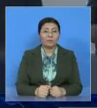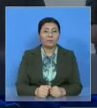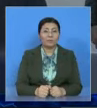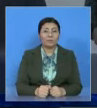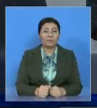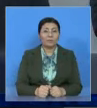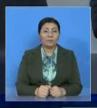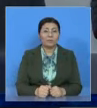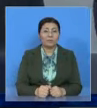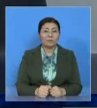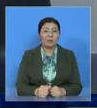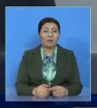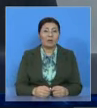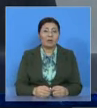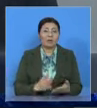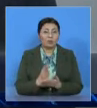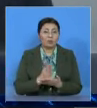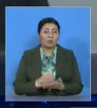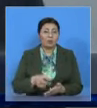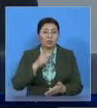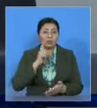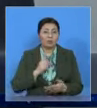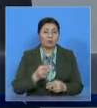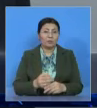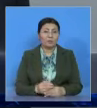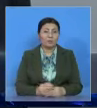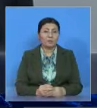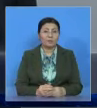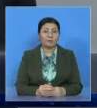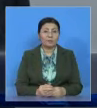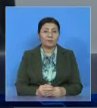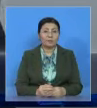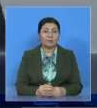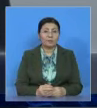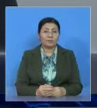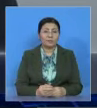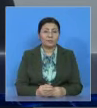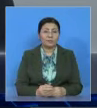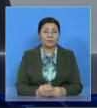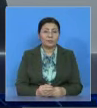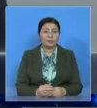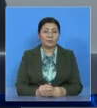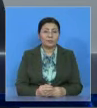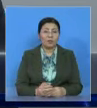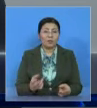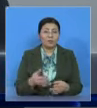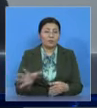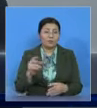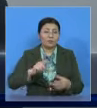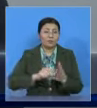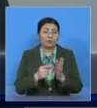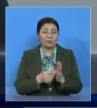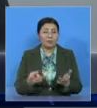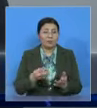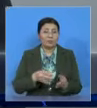услуги максимально доступны. Почему вот эти пространства, мы специально требуем, чтобы были оборудованы в соответствии с